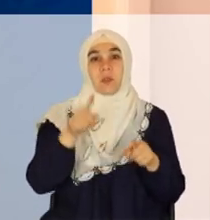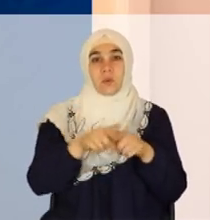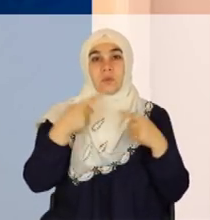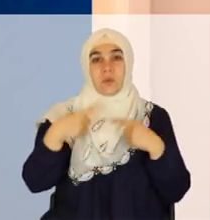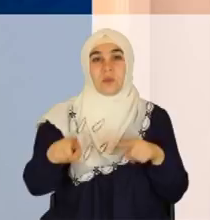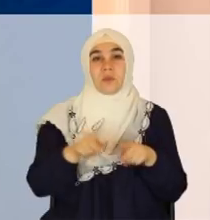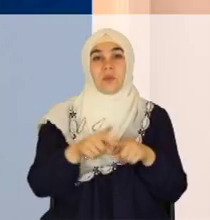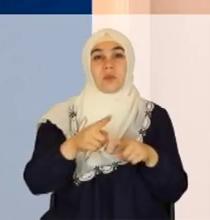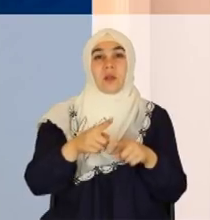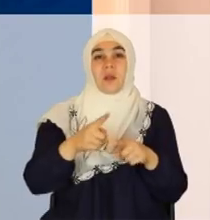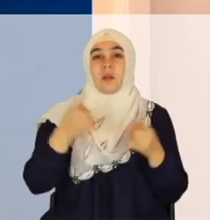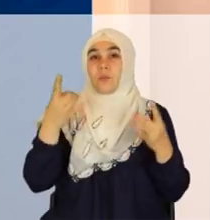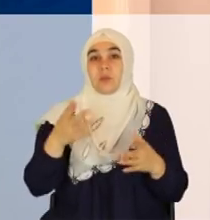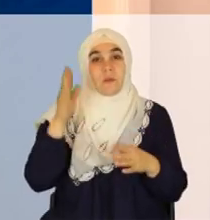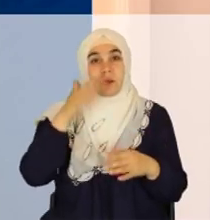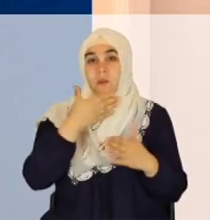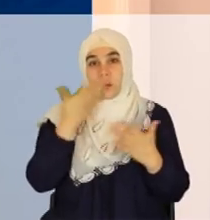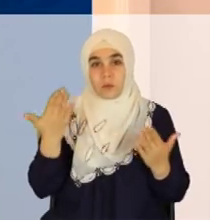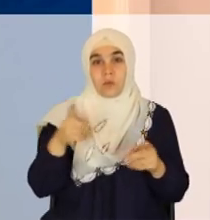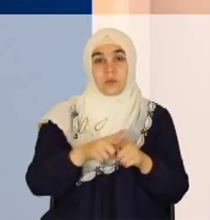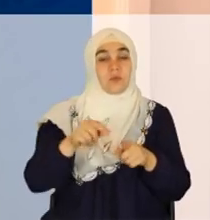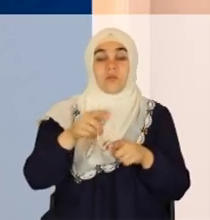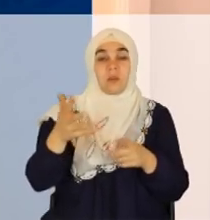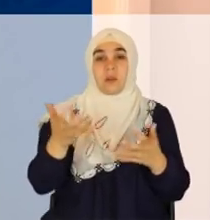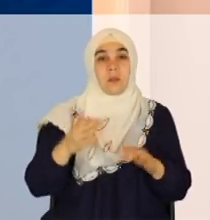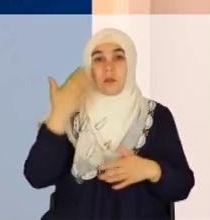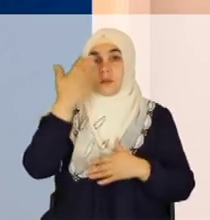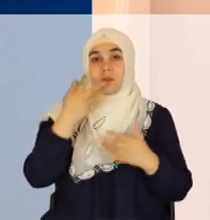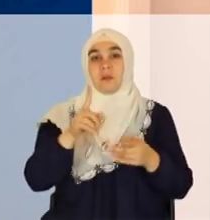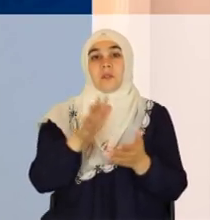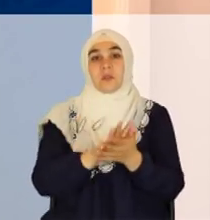özgürlük tabii halden çıktı. Demek bu su buzuldu,